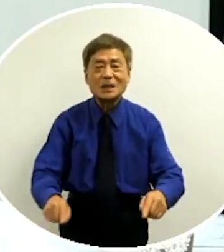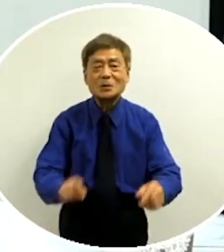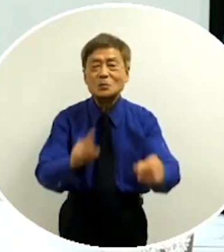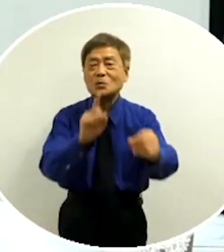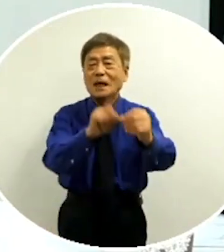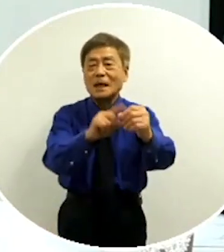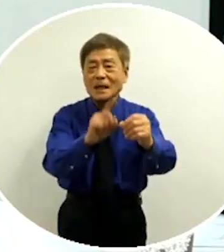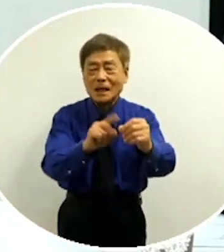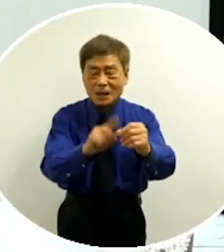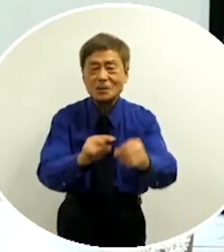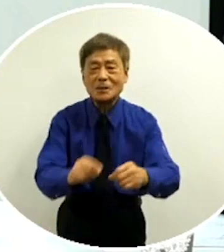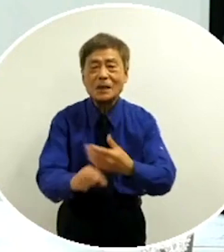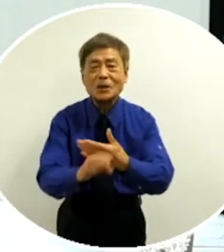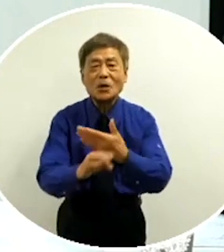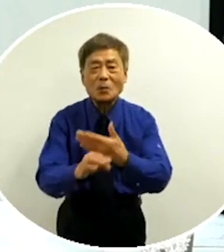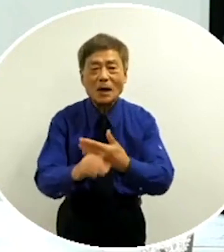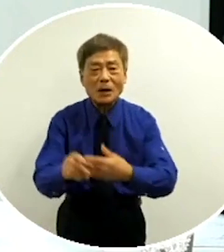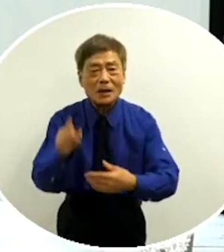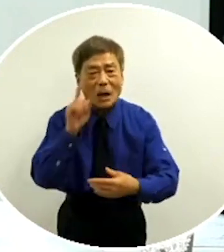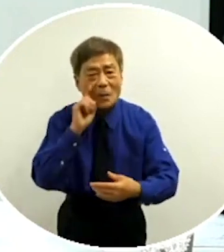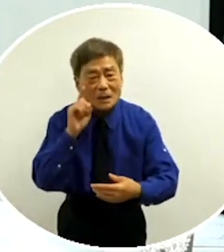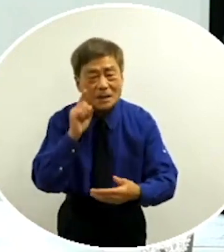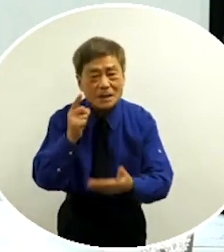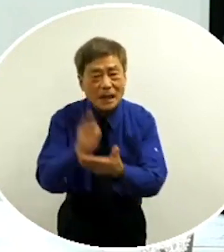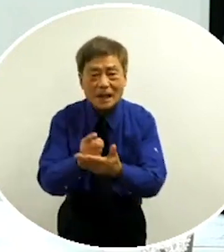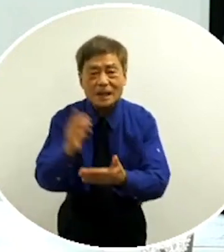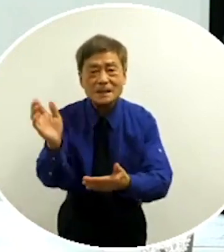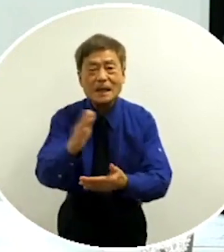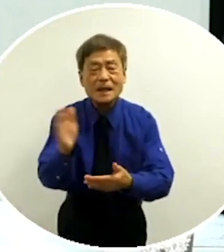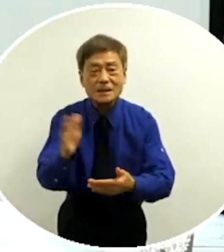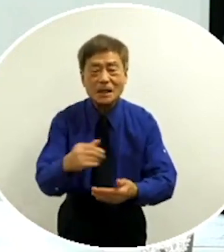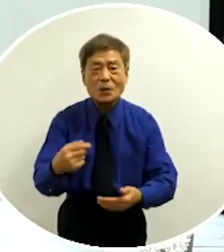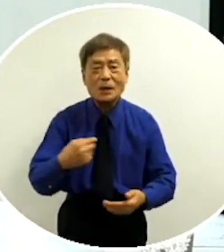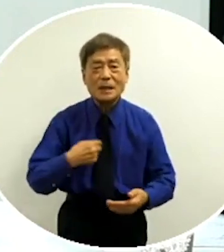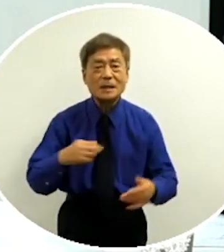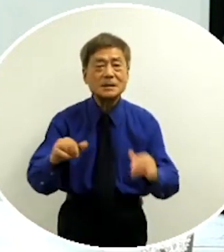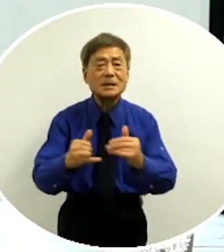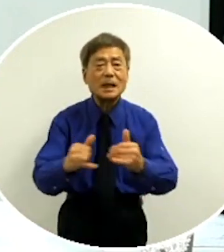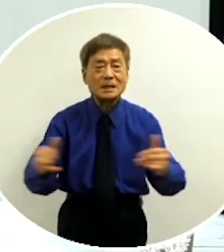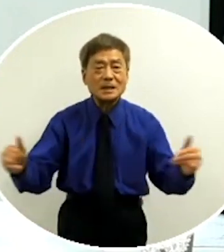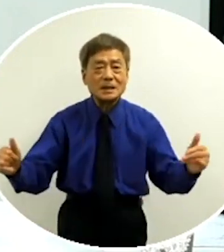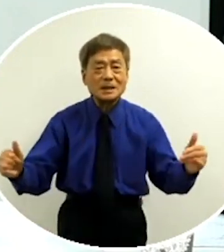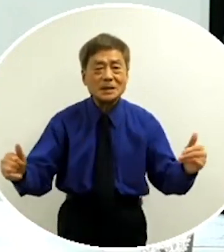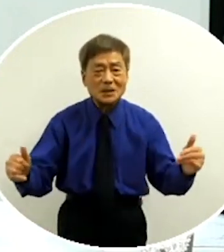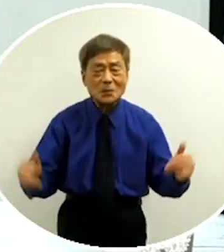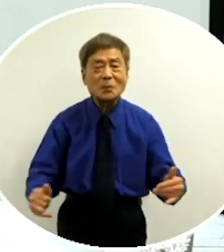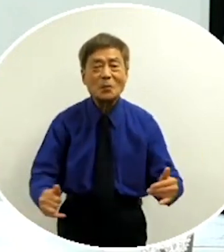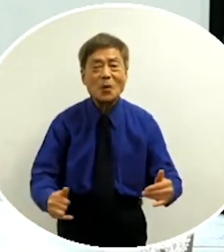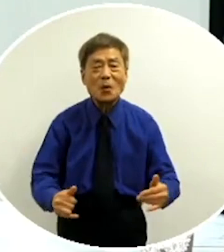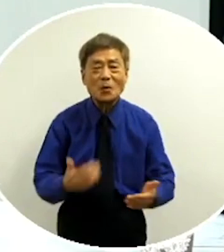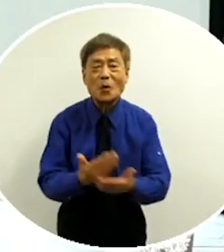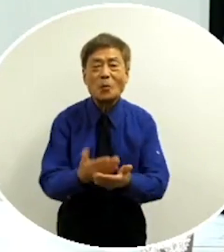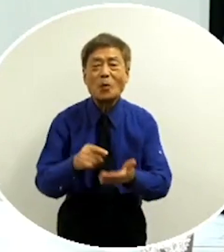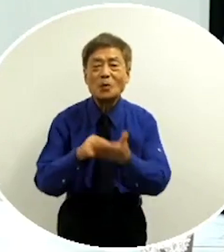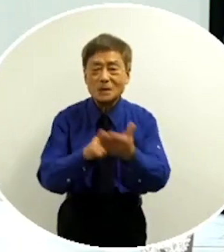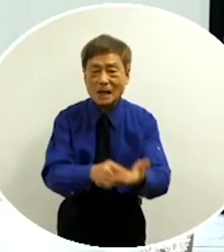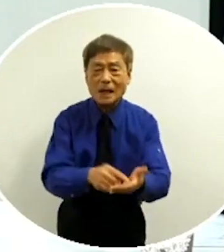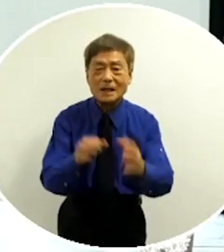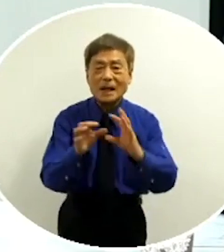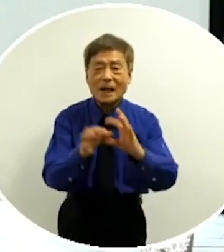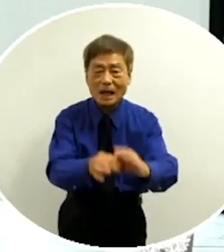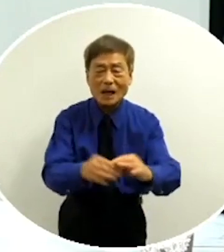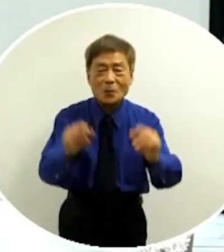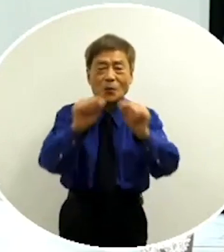単にお試しで参加したっていうことではなくていや私たちが声かけたから上手くいったんだよねっていうものになっていくと思うんですね